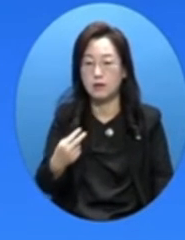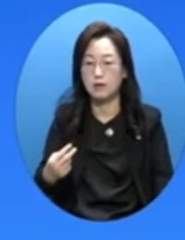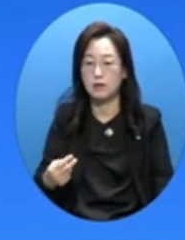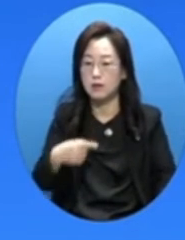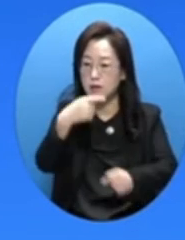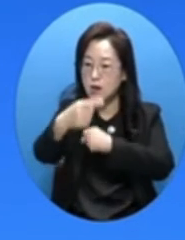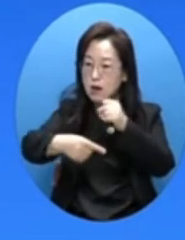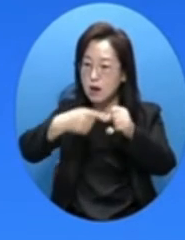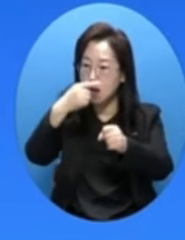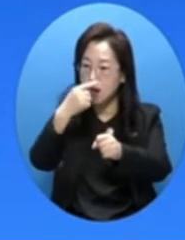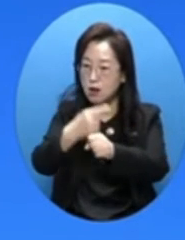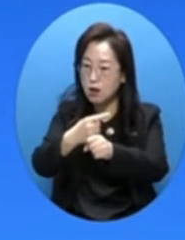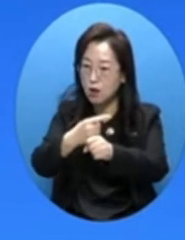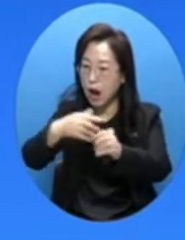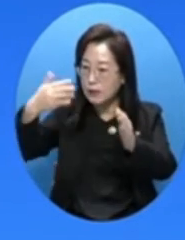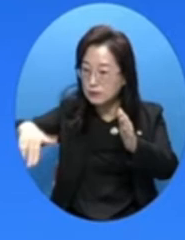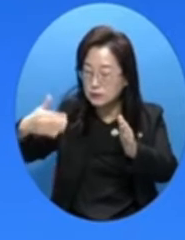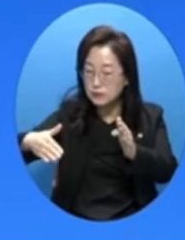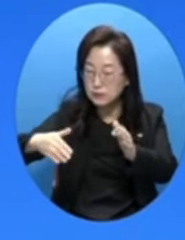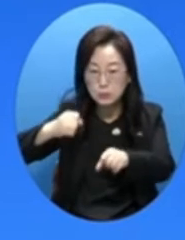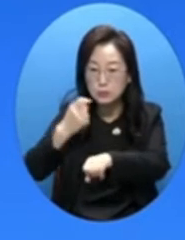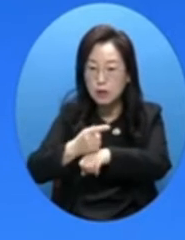1년도 지나지 않아서 아버님이 세상을 떠나고,